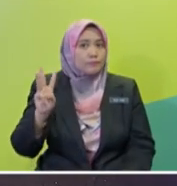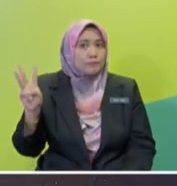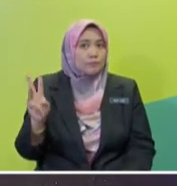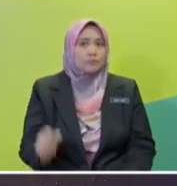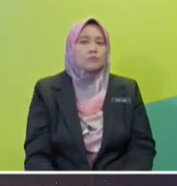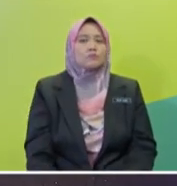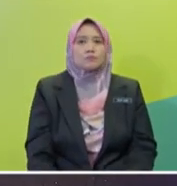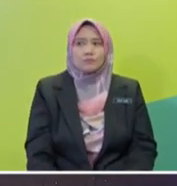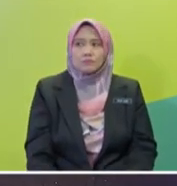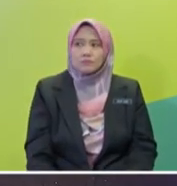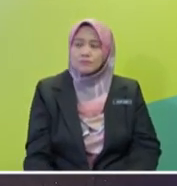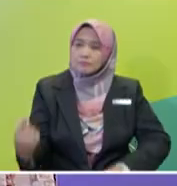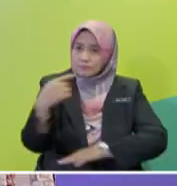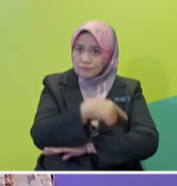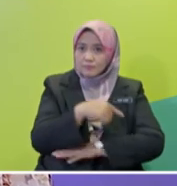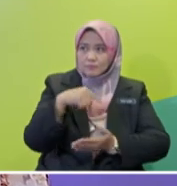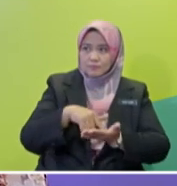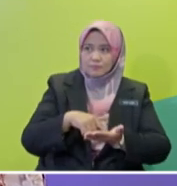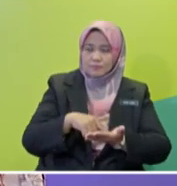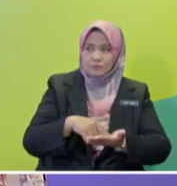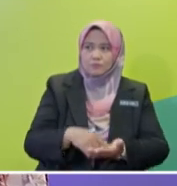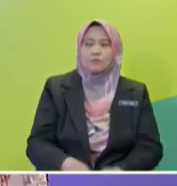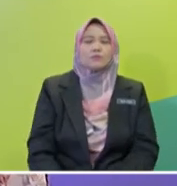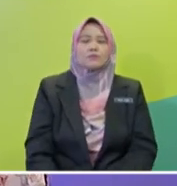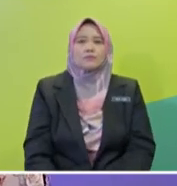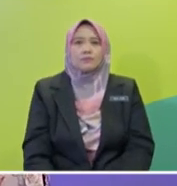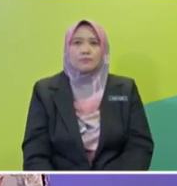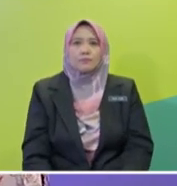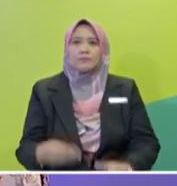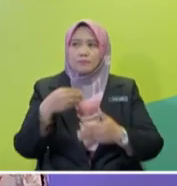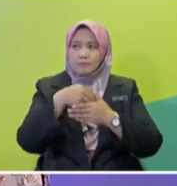untuk hari ini kita akan belajar Bab 4